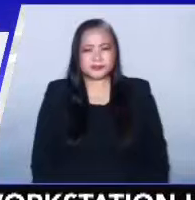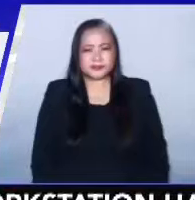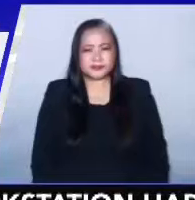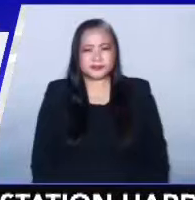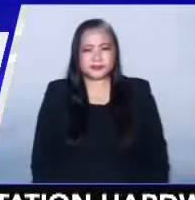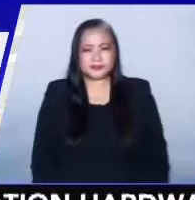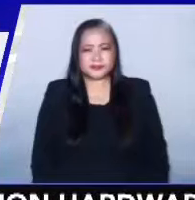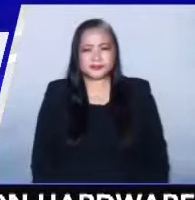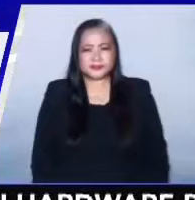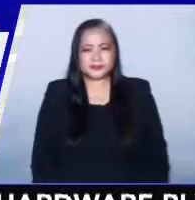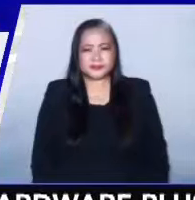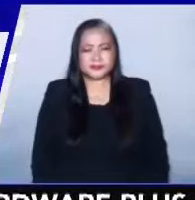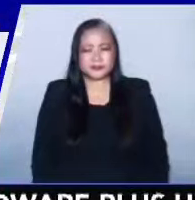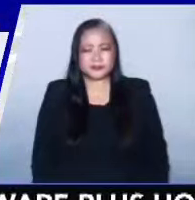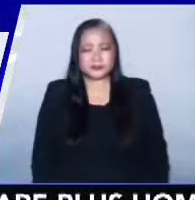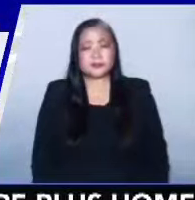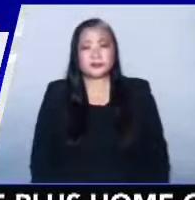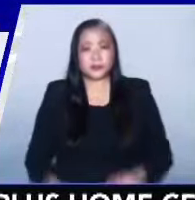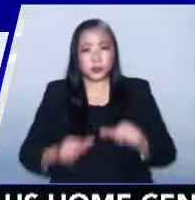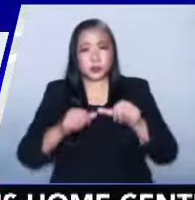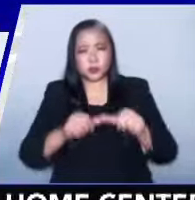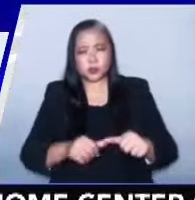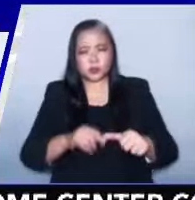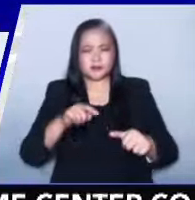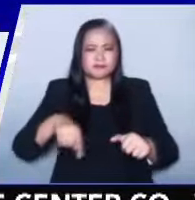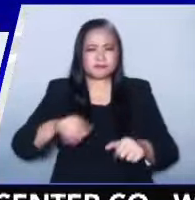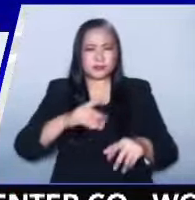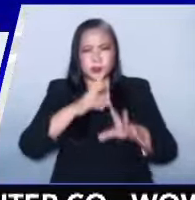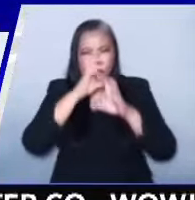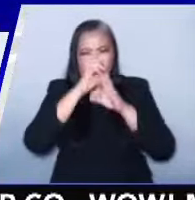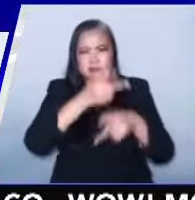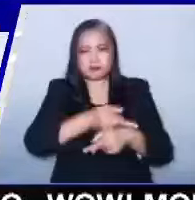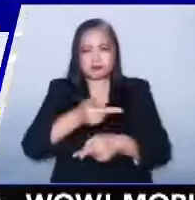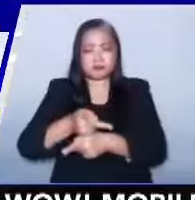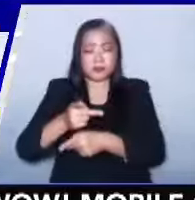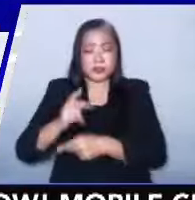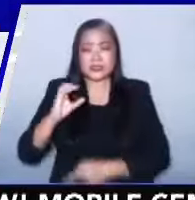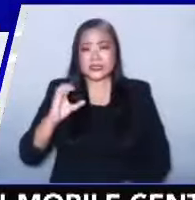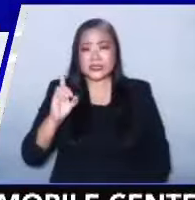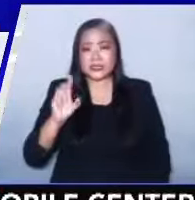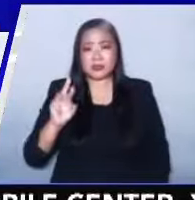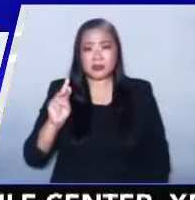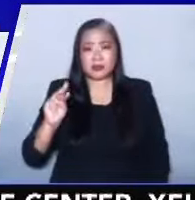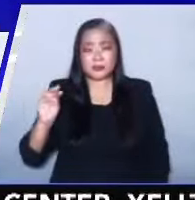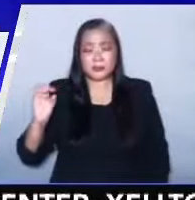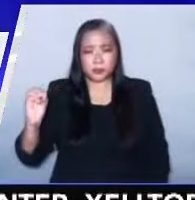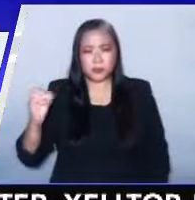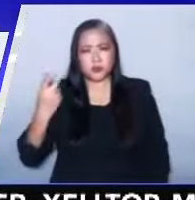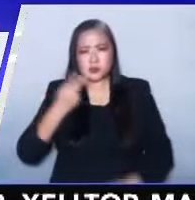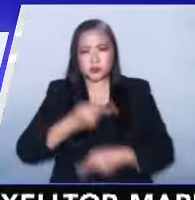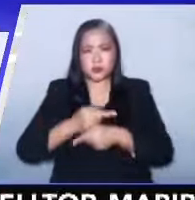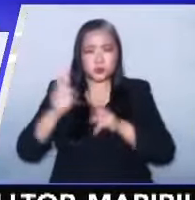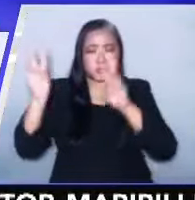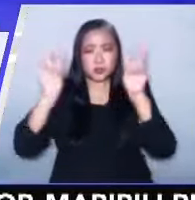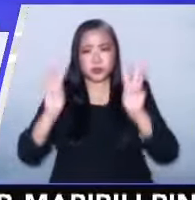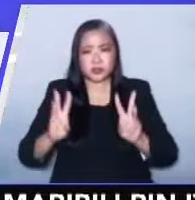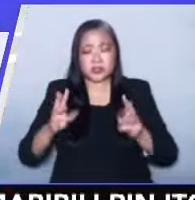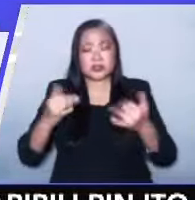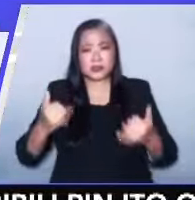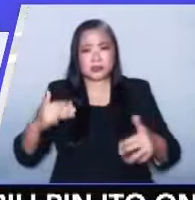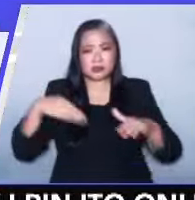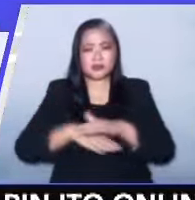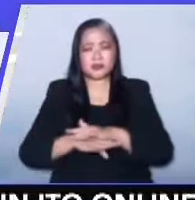Igin, patuloy naman ang mahigpit na monitoring ng CDRRMO sa lagay ng panahon ngayon na nakapasok na sa Philippine Area